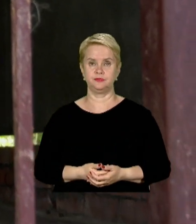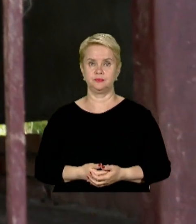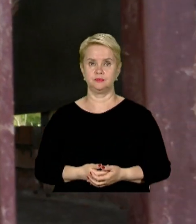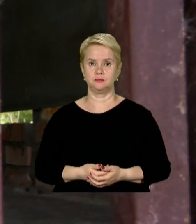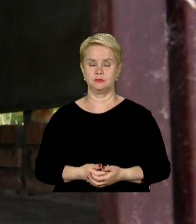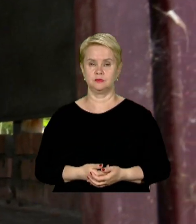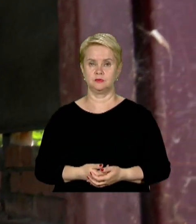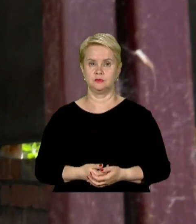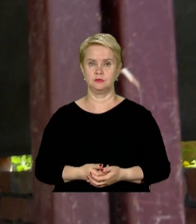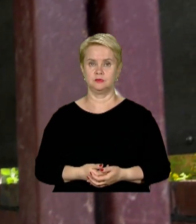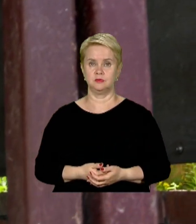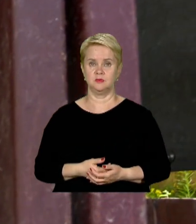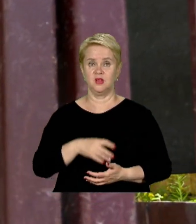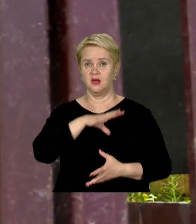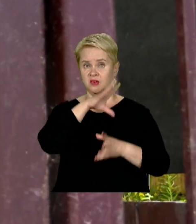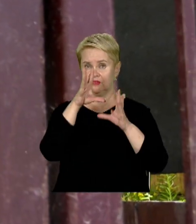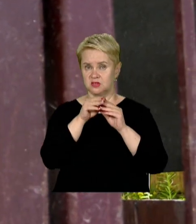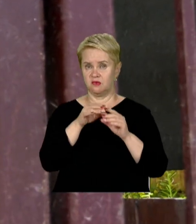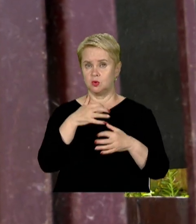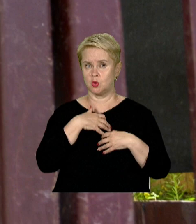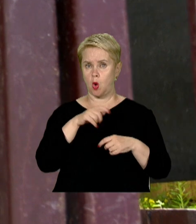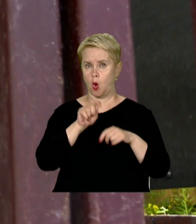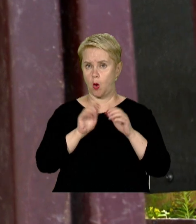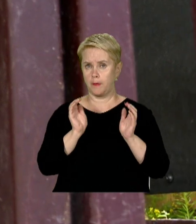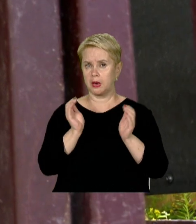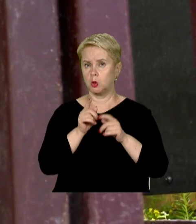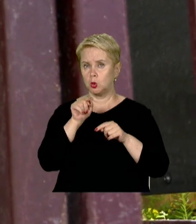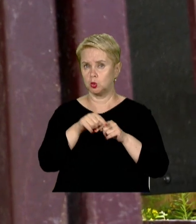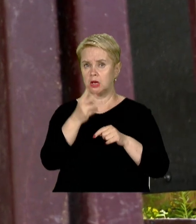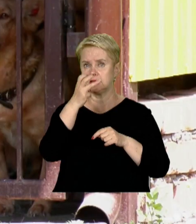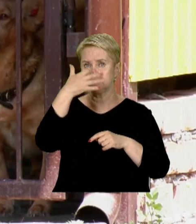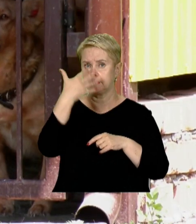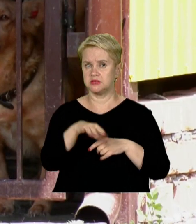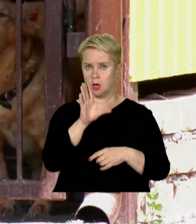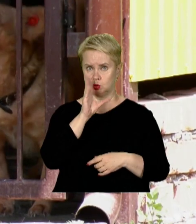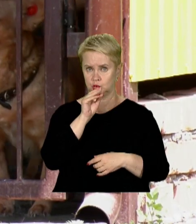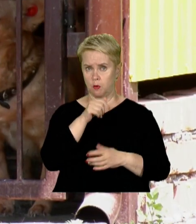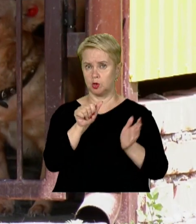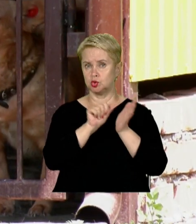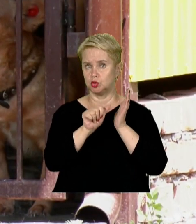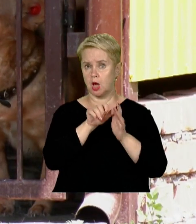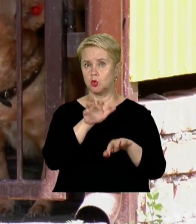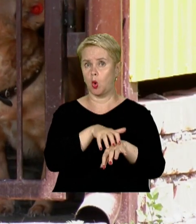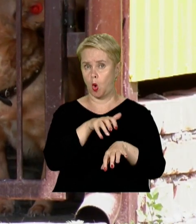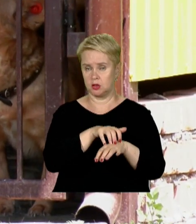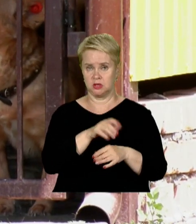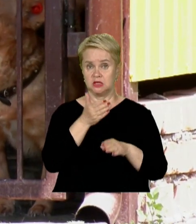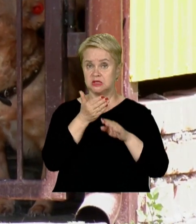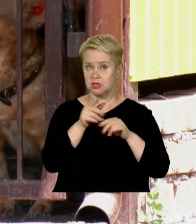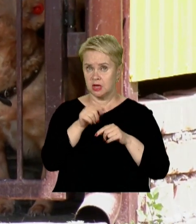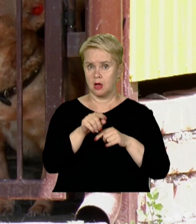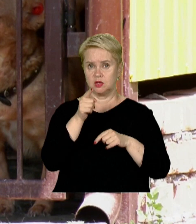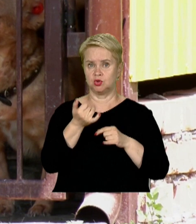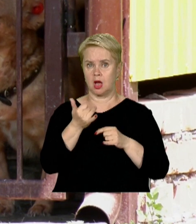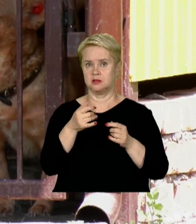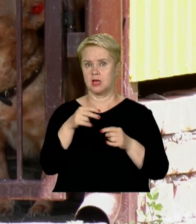победить. Всього у притулку «Зооконтроль» знаходяться 350 собак та 60 котів. Третина з них